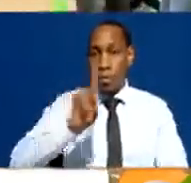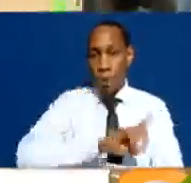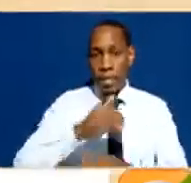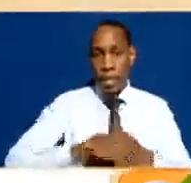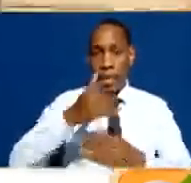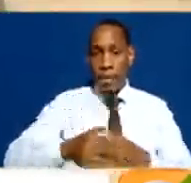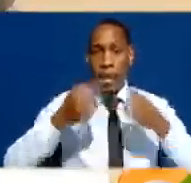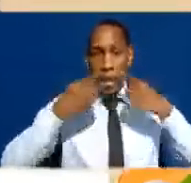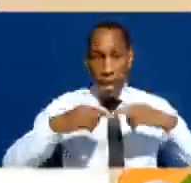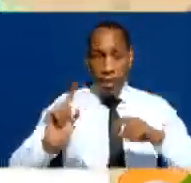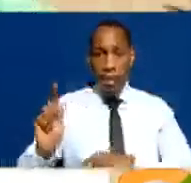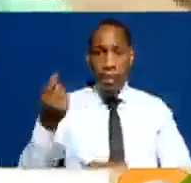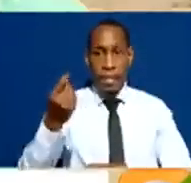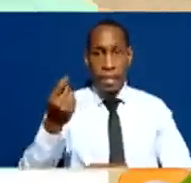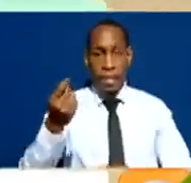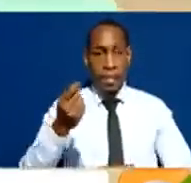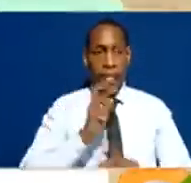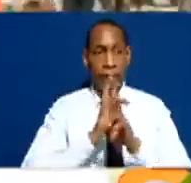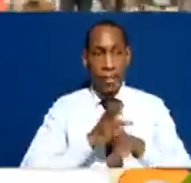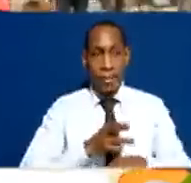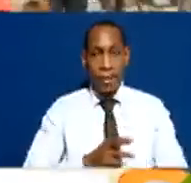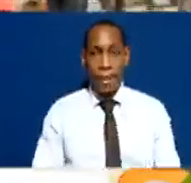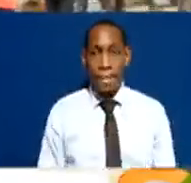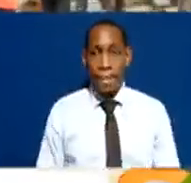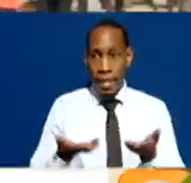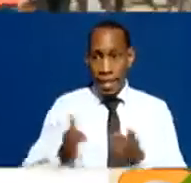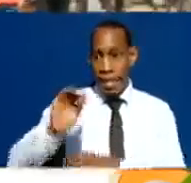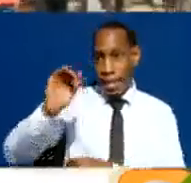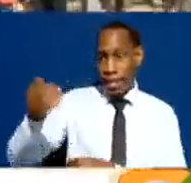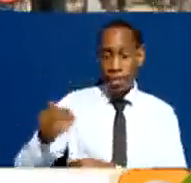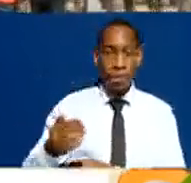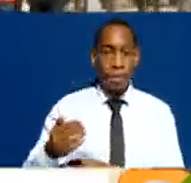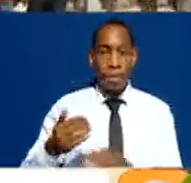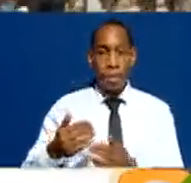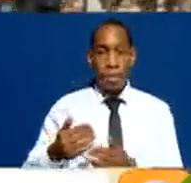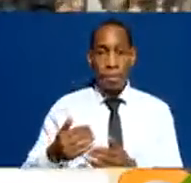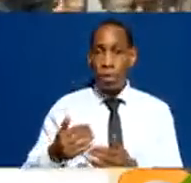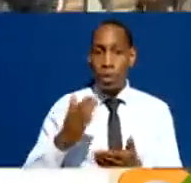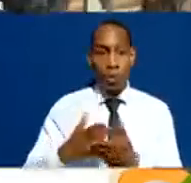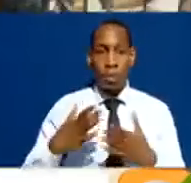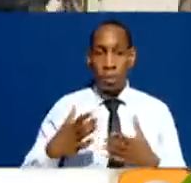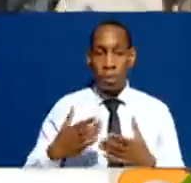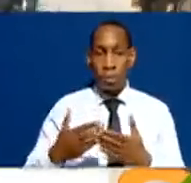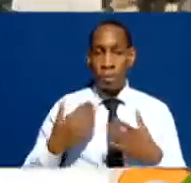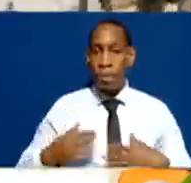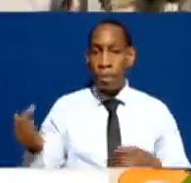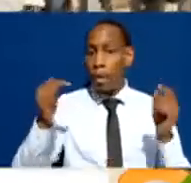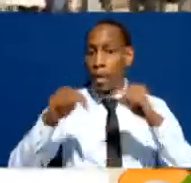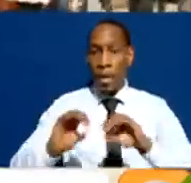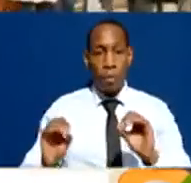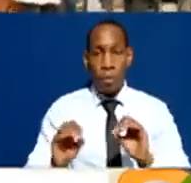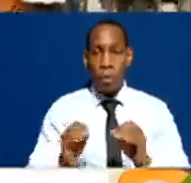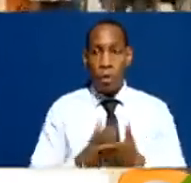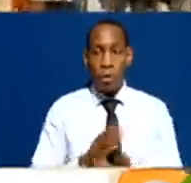the declaration of the presidential results. Hapa town kukuwa na watu, hiyo ni kweli. Wali ile mshtuko